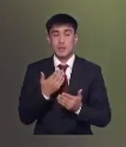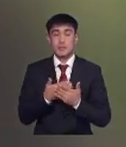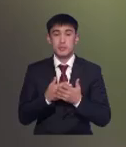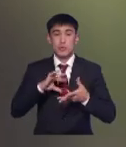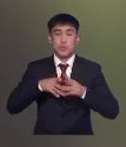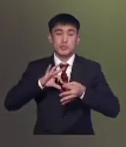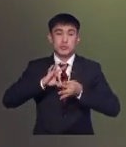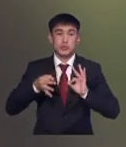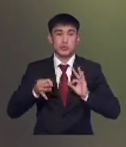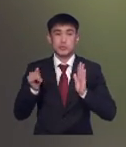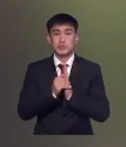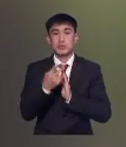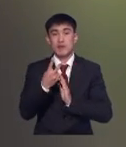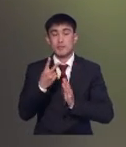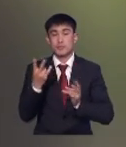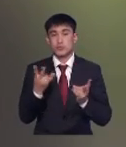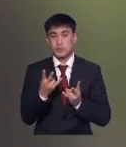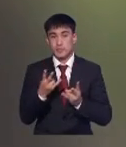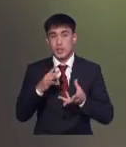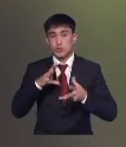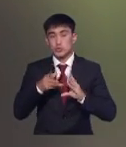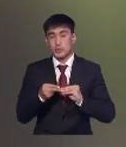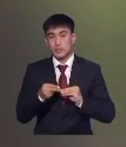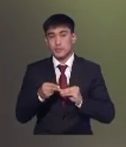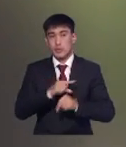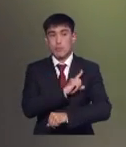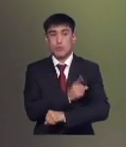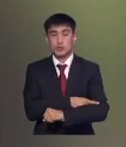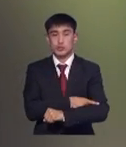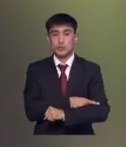общей сложности поставить 2 блока. Суммарной